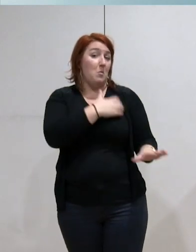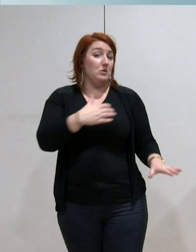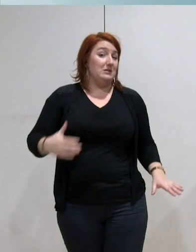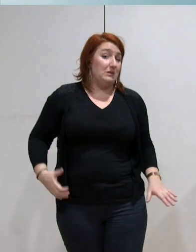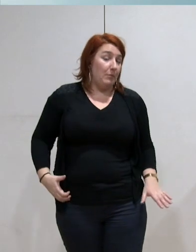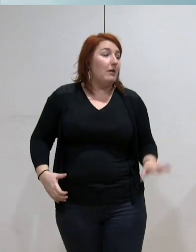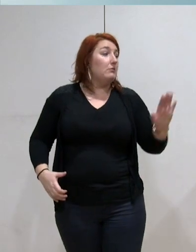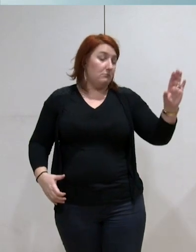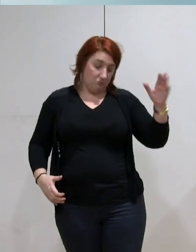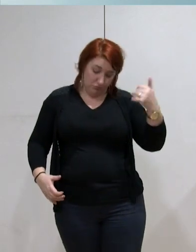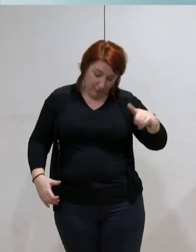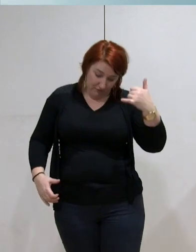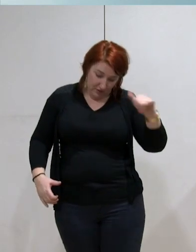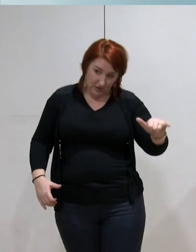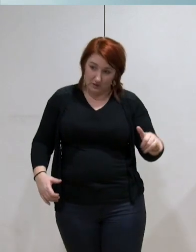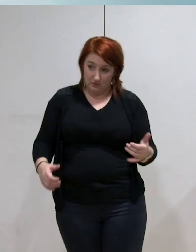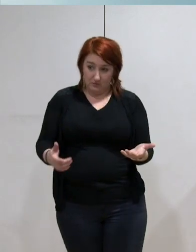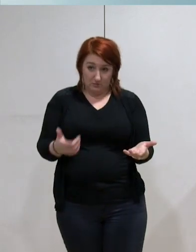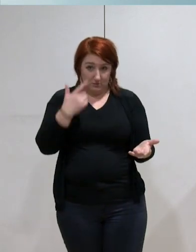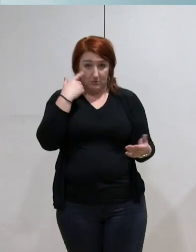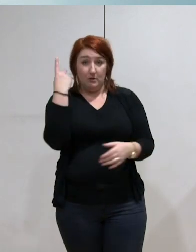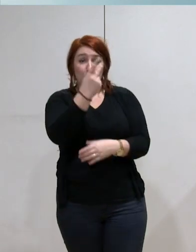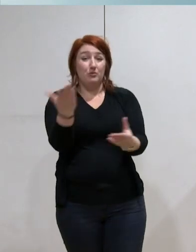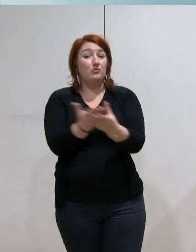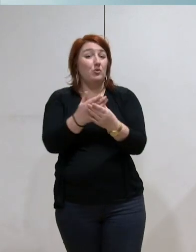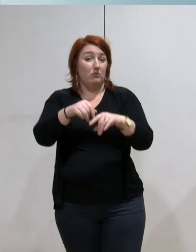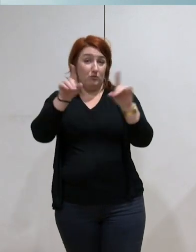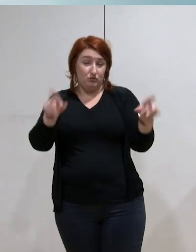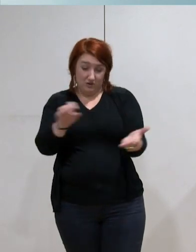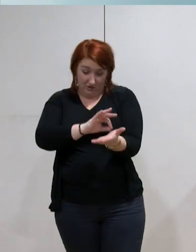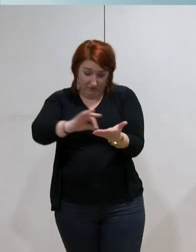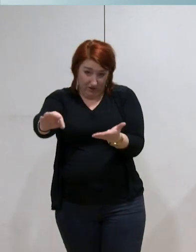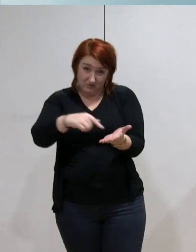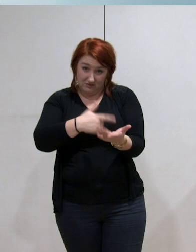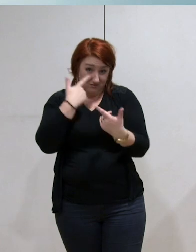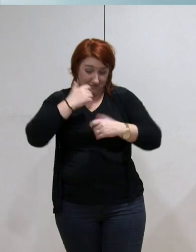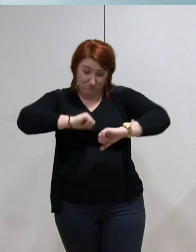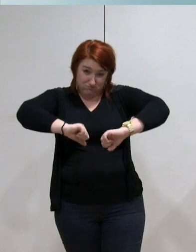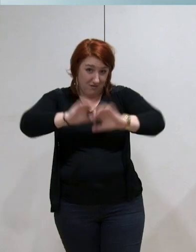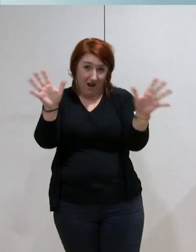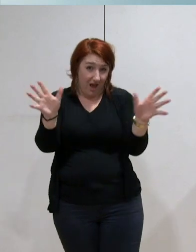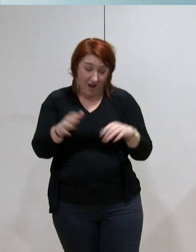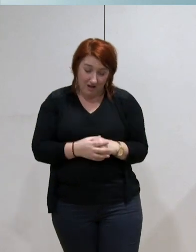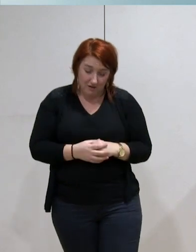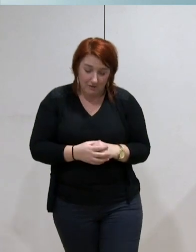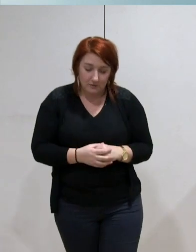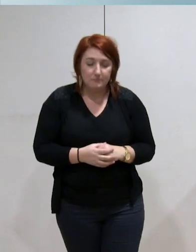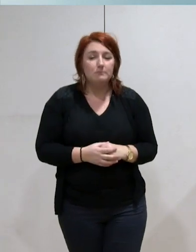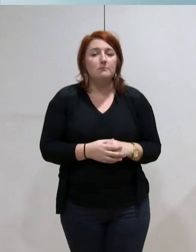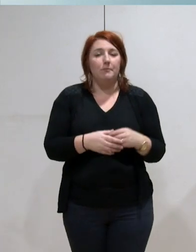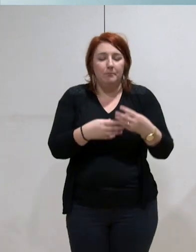ce n'est qu'un déput c'est écrit noir sur blanc dans votre document budgétaire cette liste non